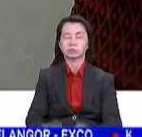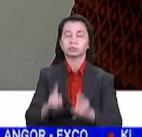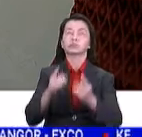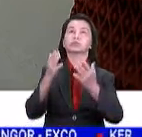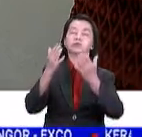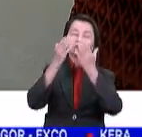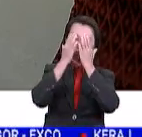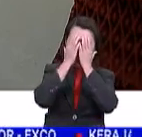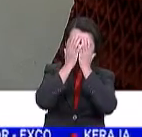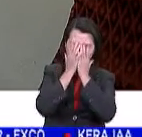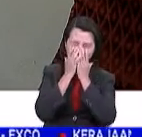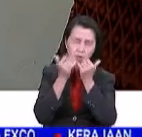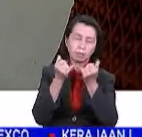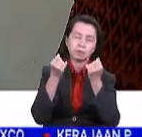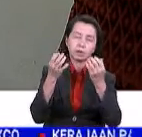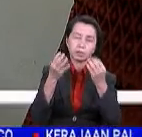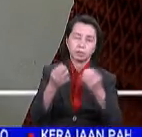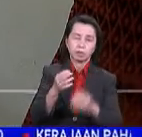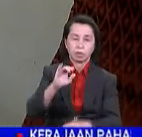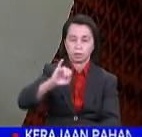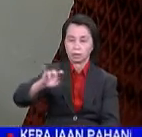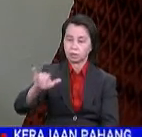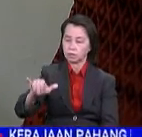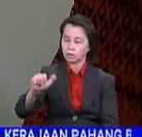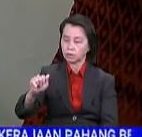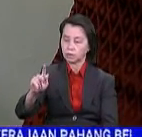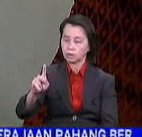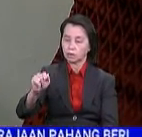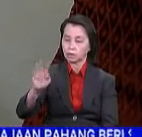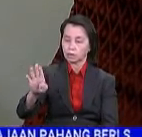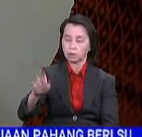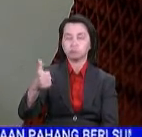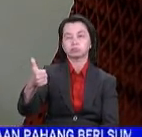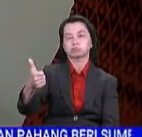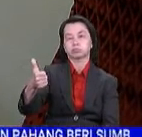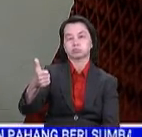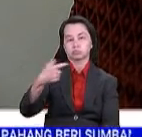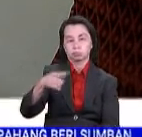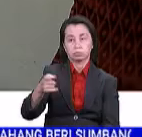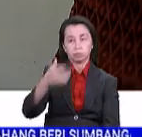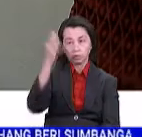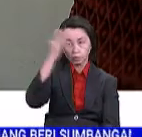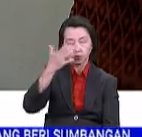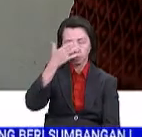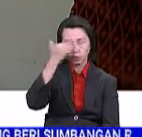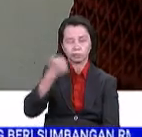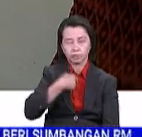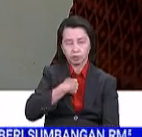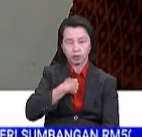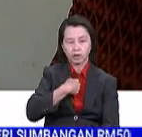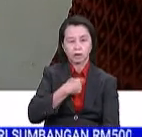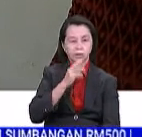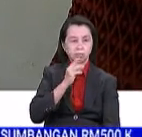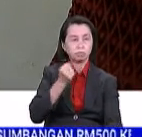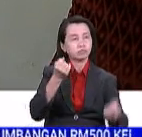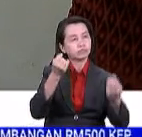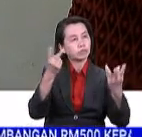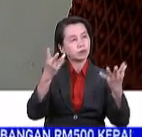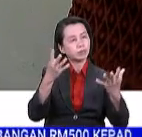Yakeb prihatin sangat. Dah berapa kali akak kena banjir, memang dia orang tak lupa. Memang dia orang